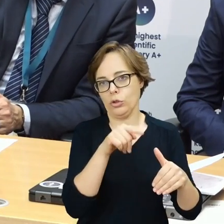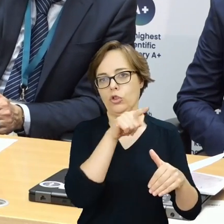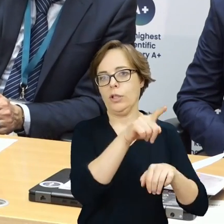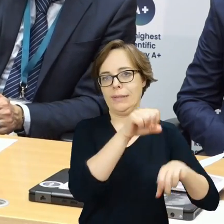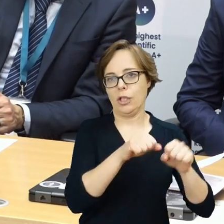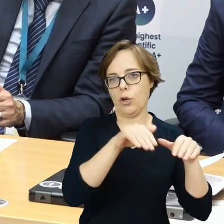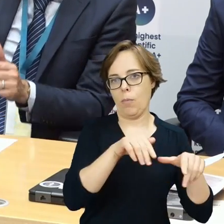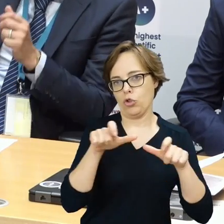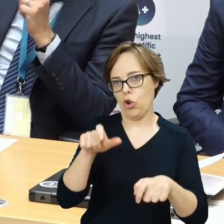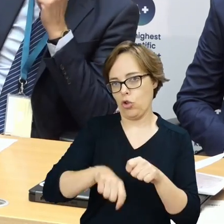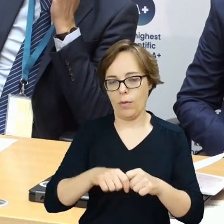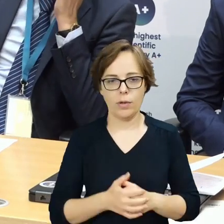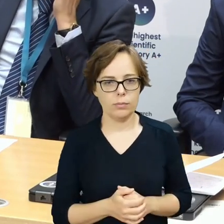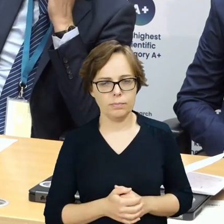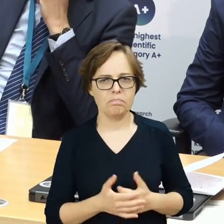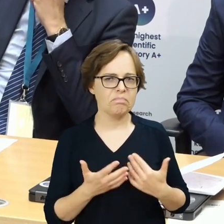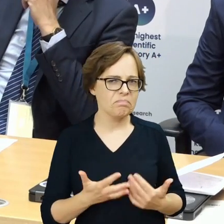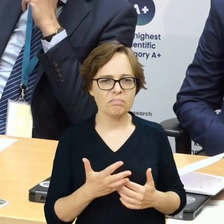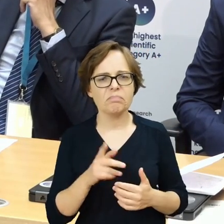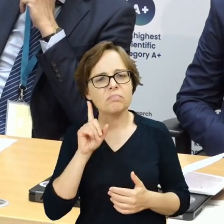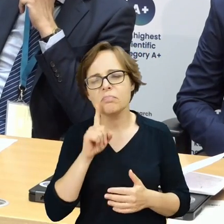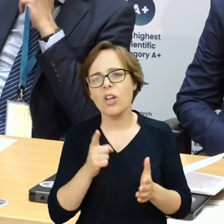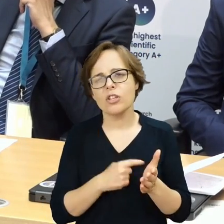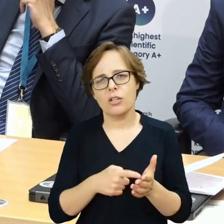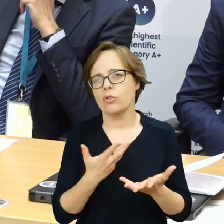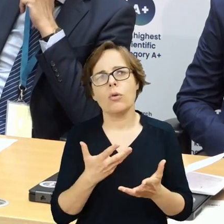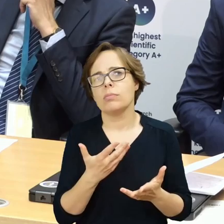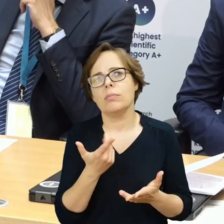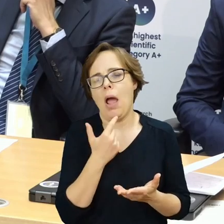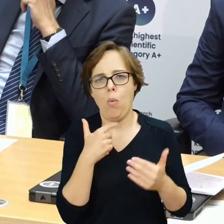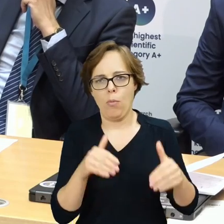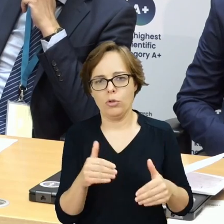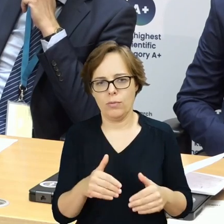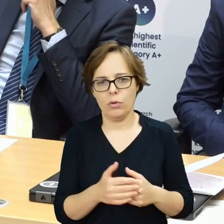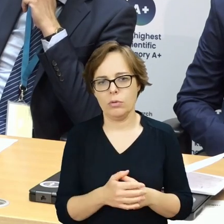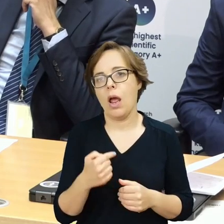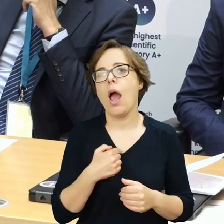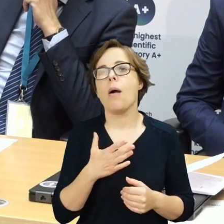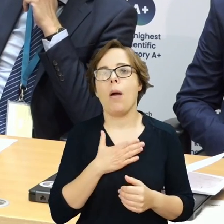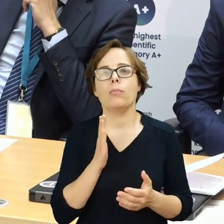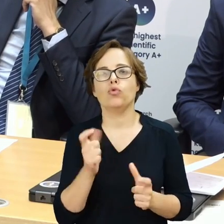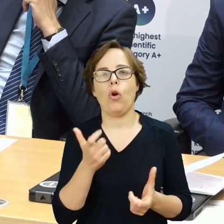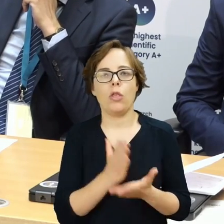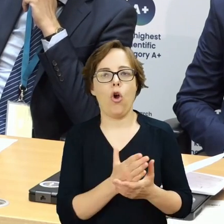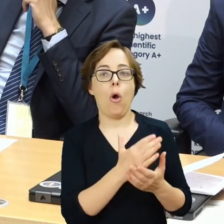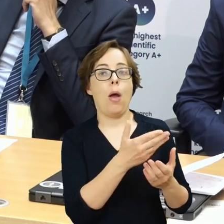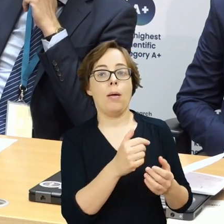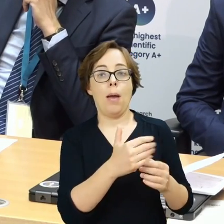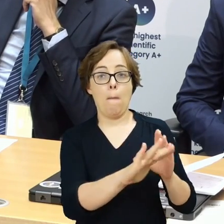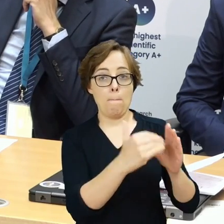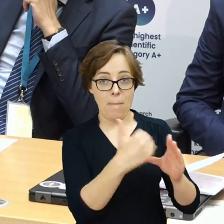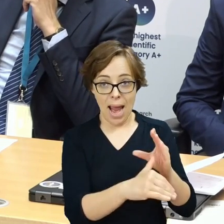Praktycznie często jest to żadne pole. To wszystko jest niekiedy wróżeniem z fusów. Mam maila, mam odpowiedź na maila jednozdaniową i